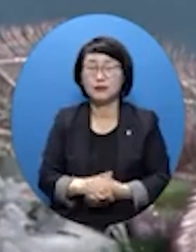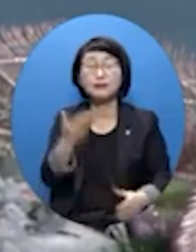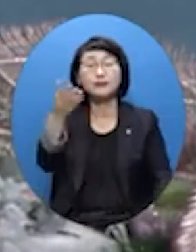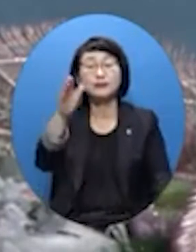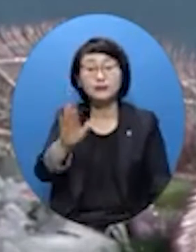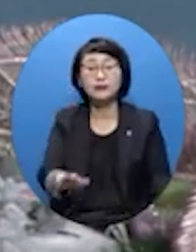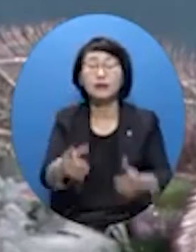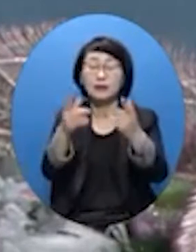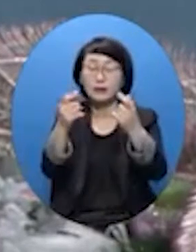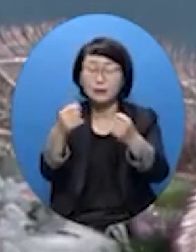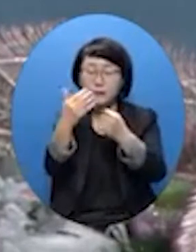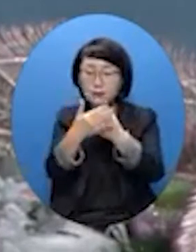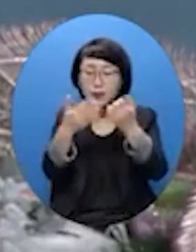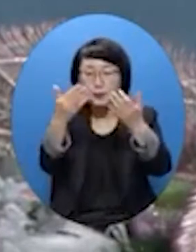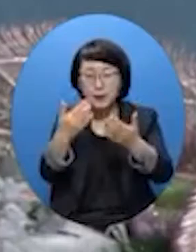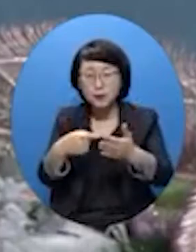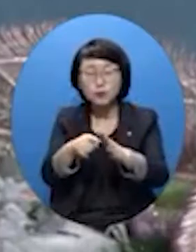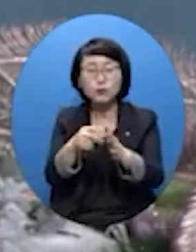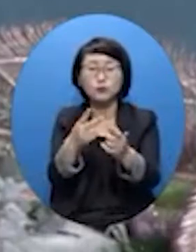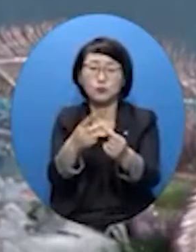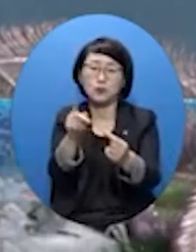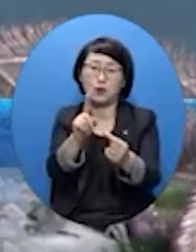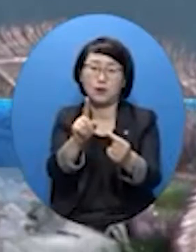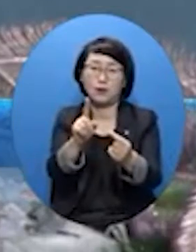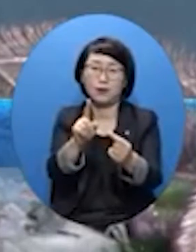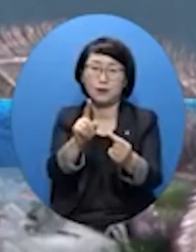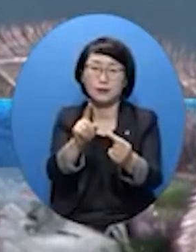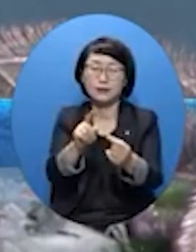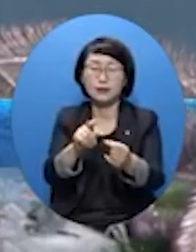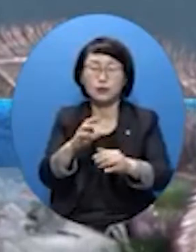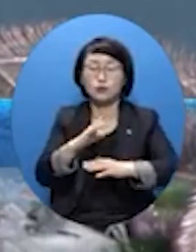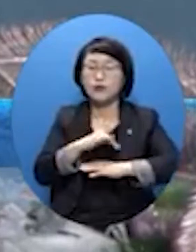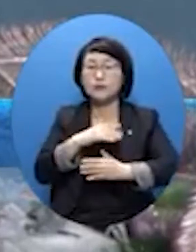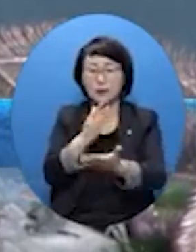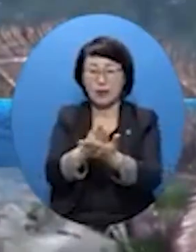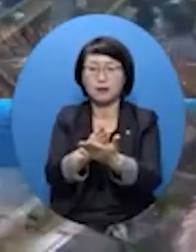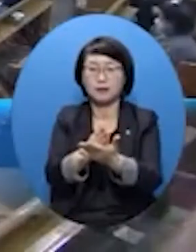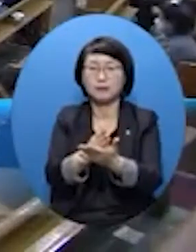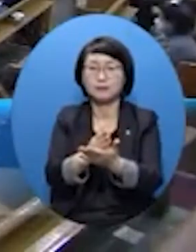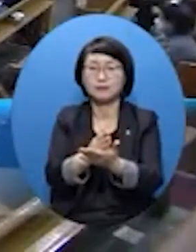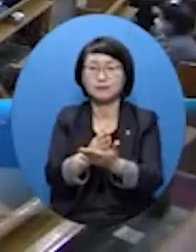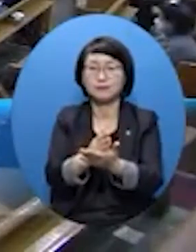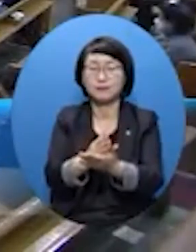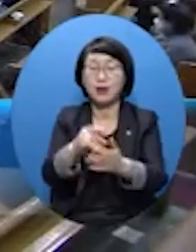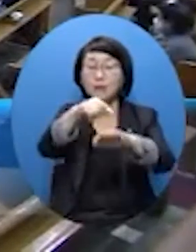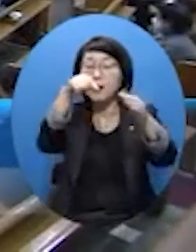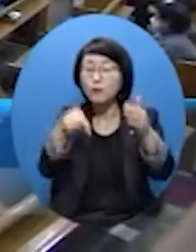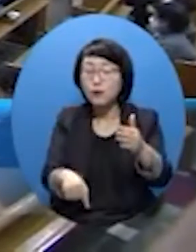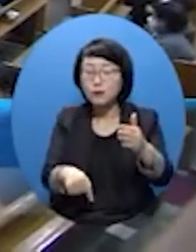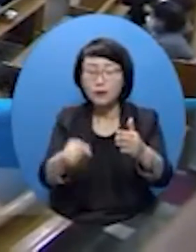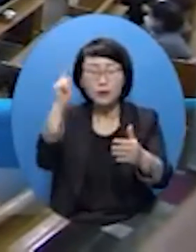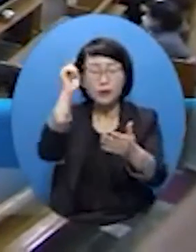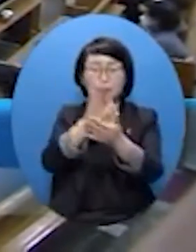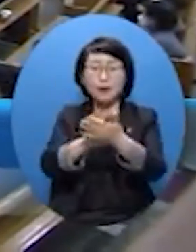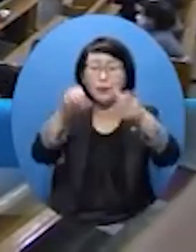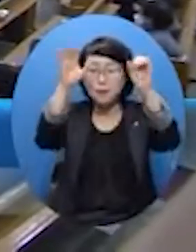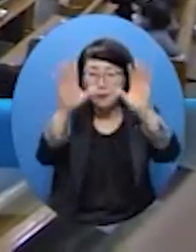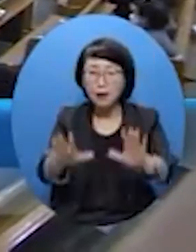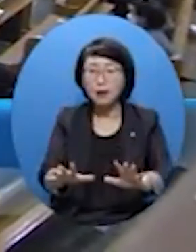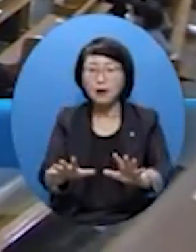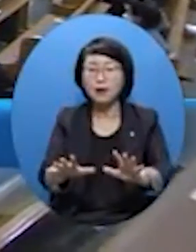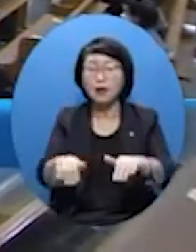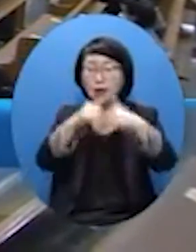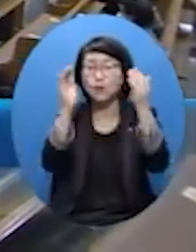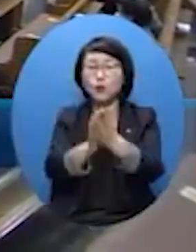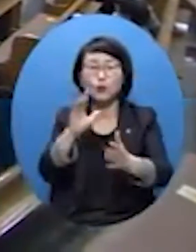그런데 이 같은 은혜를 누리기 위해서 둘째로 성경은 말씀합니다. 두려워하지 말라. 우리 마음 가운데 평안함이 임할 때 우리는